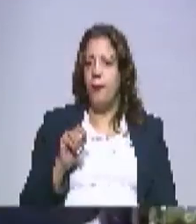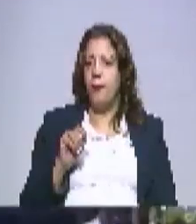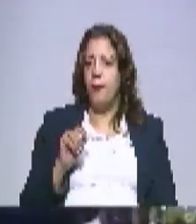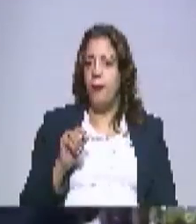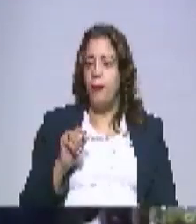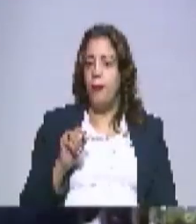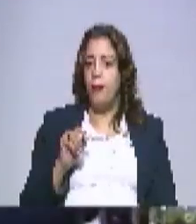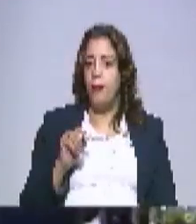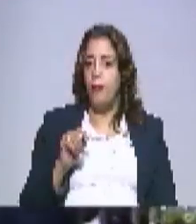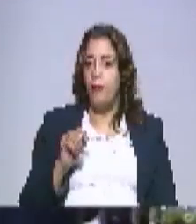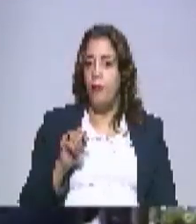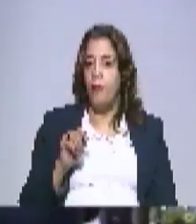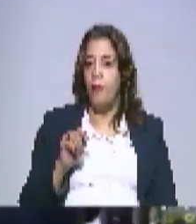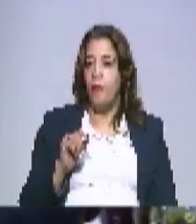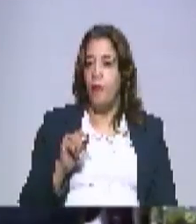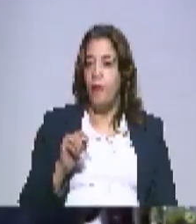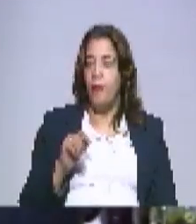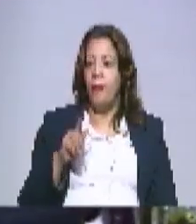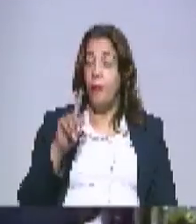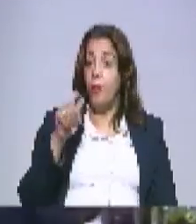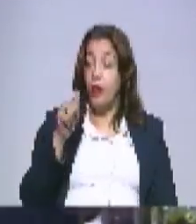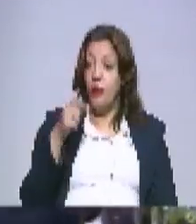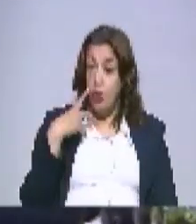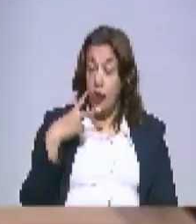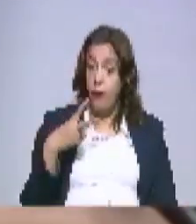مدونة انت جايباني ولا مش عارف ايه الموضوع؟